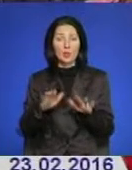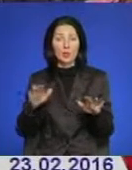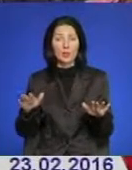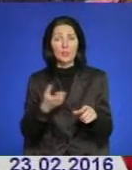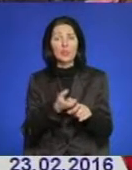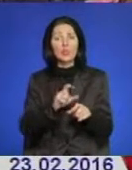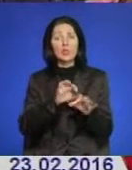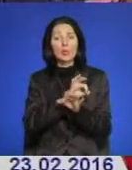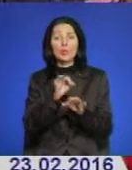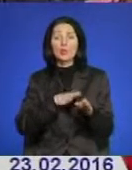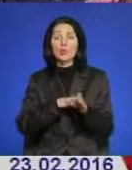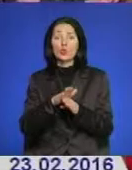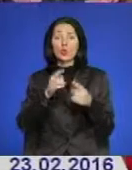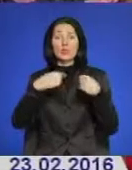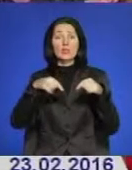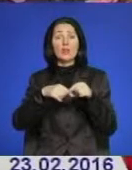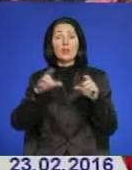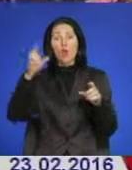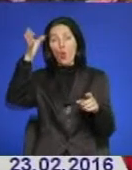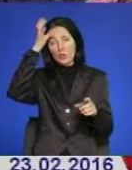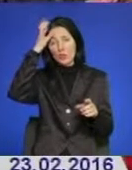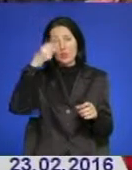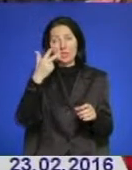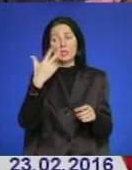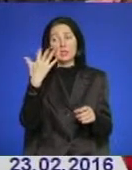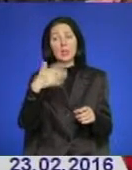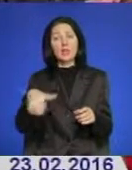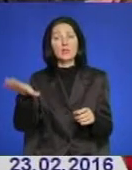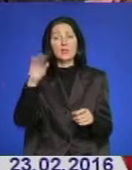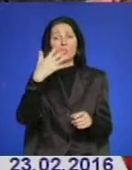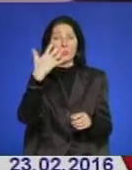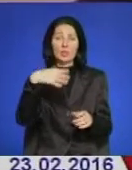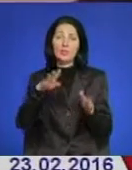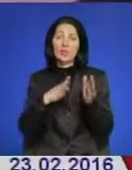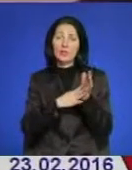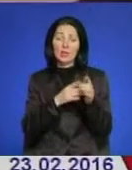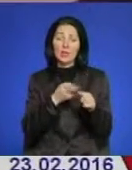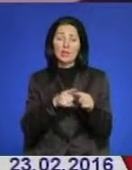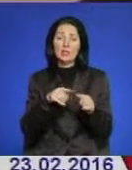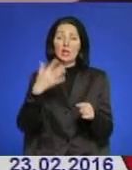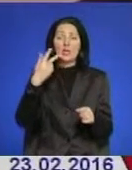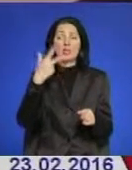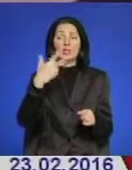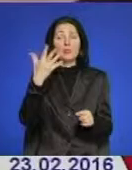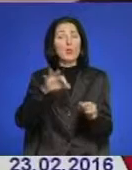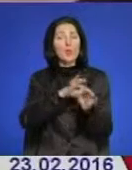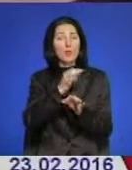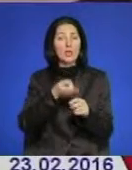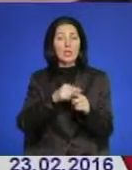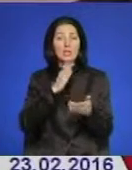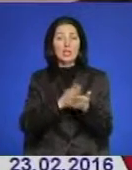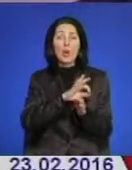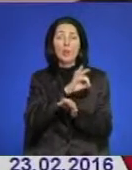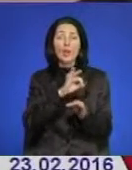реалізують у сфері освіти. Аж 35 з усіх 59. Ці всі 35 проєктів – це є проєкти з